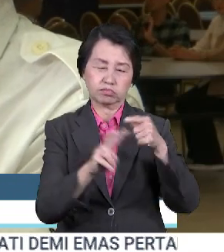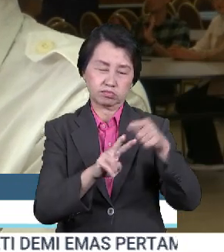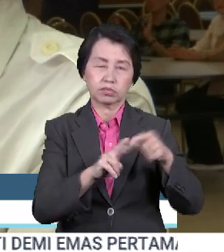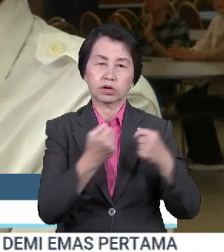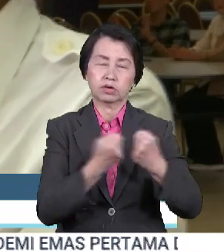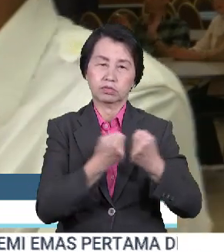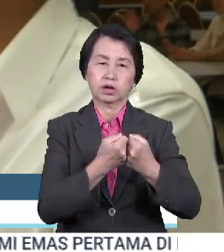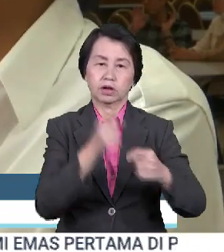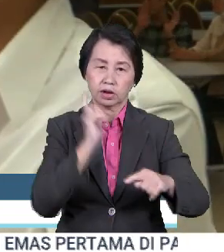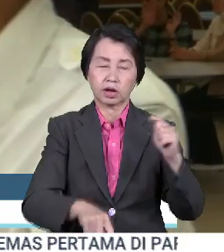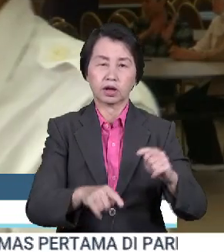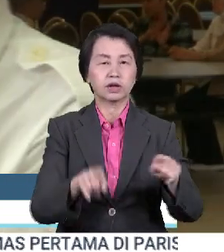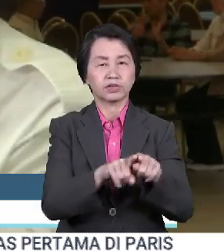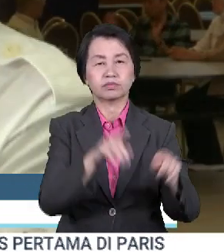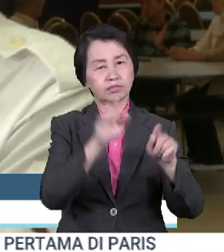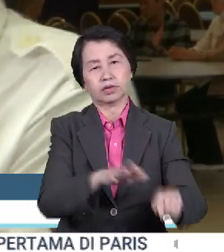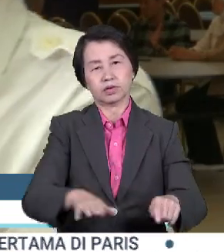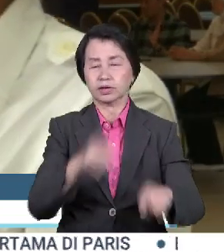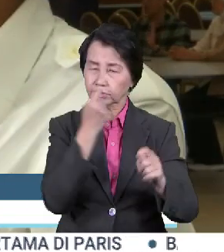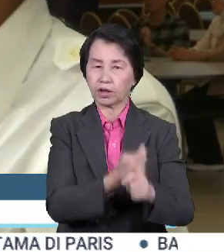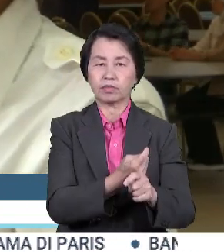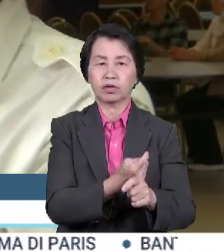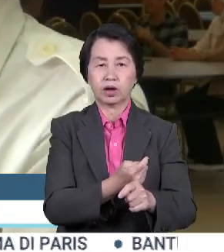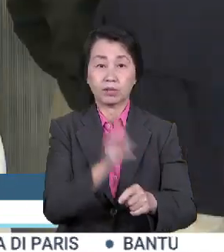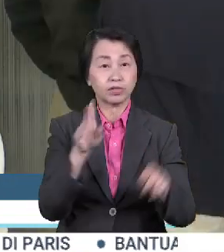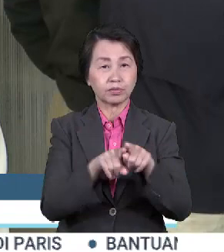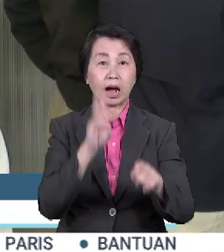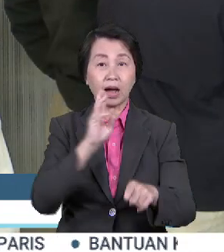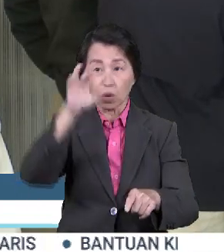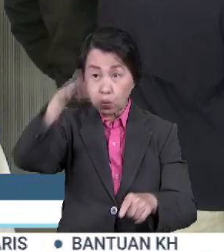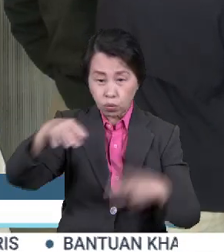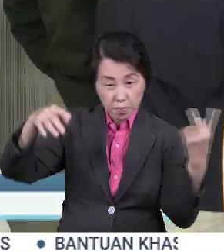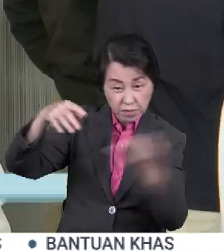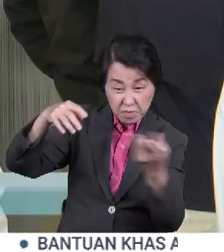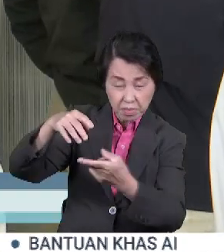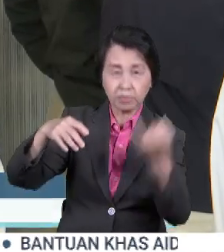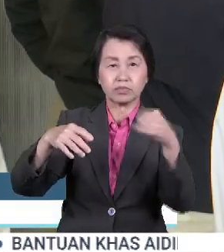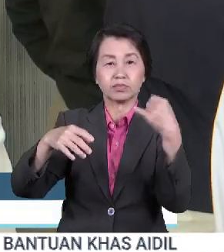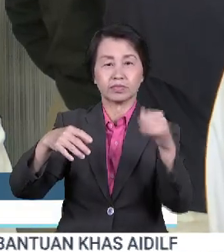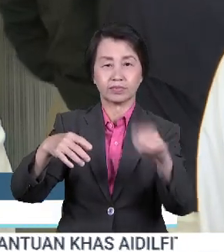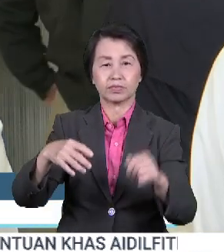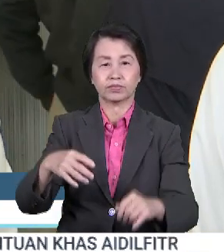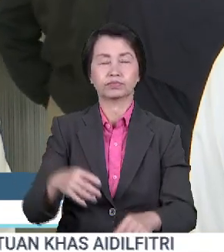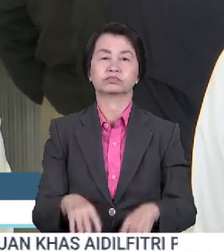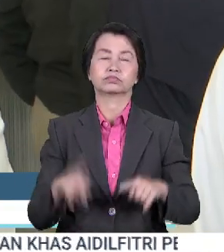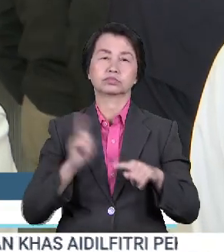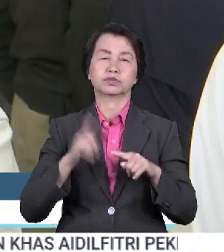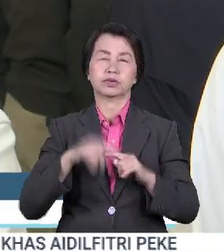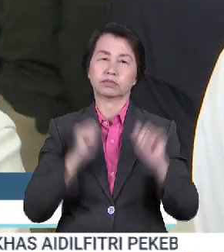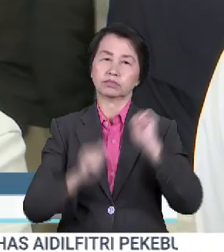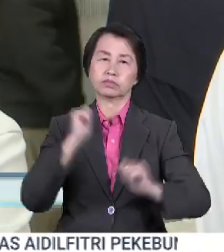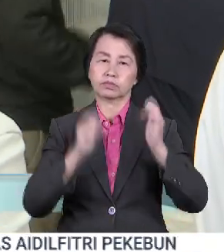tetap adik-beradik. Air dicincang tidak akan putus kan. Jadi itu maksudnya. Depends macam mana watak tu punya apa